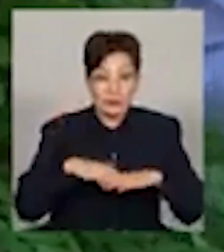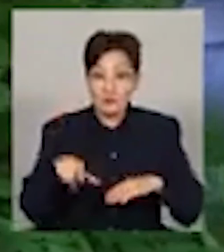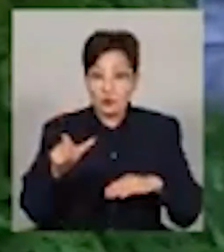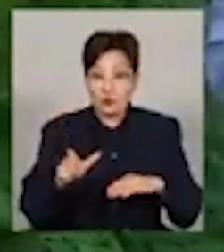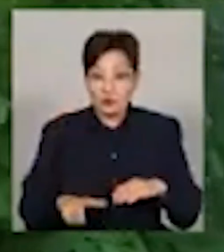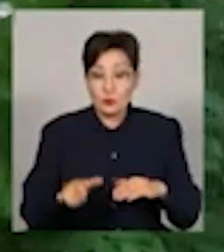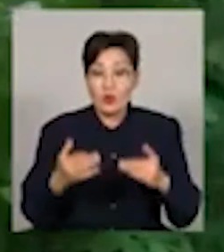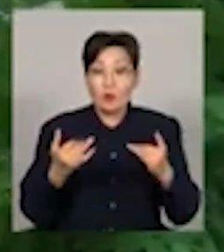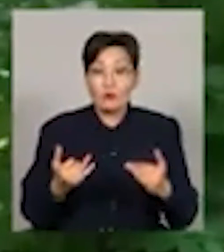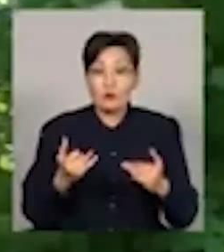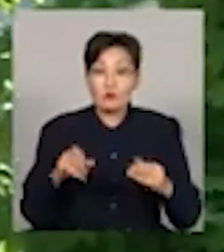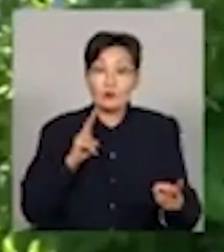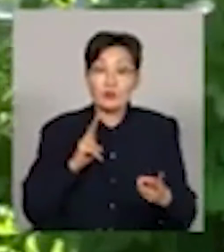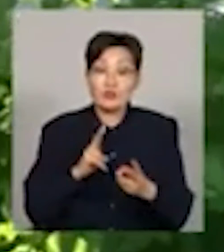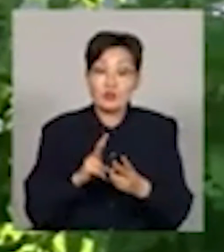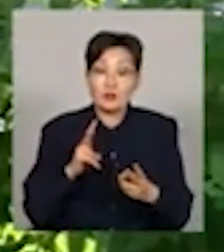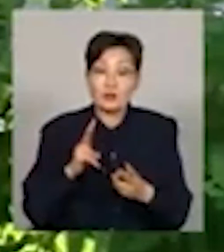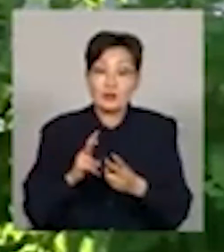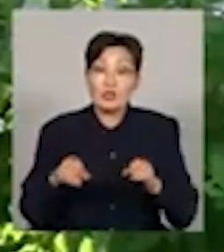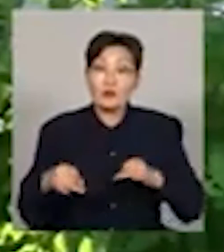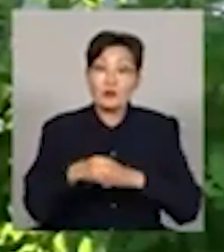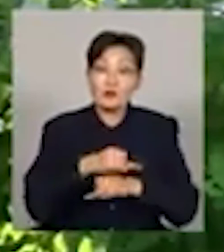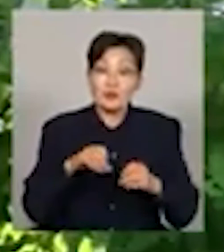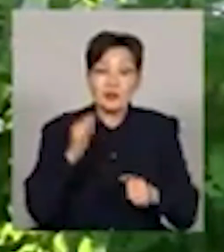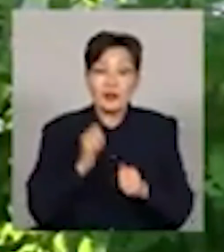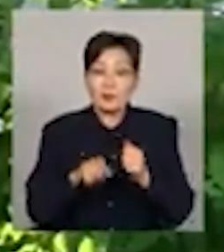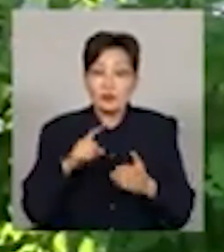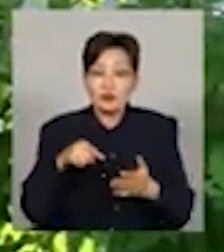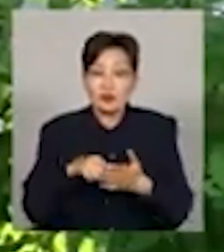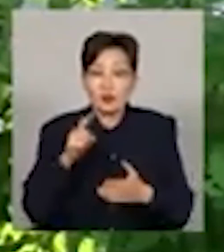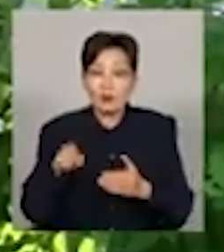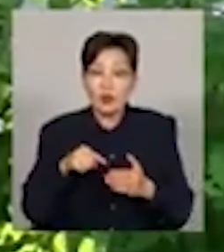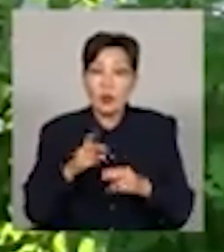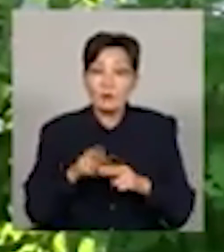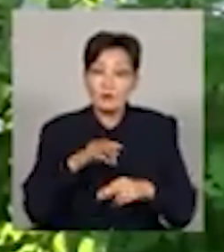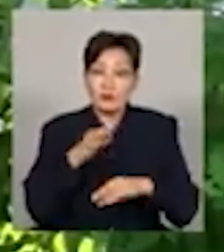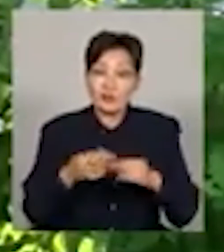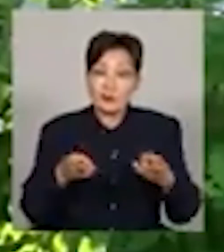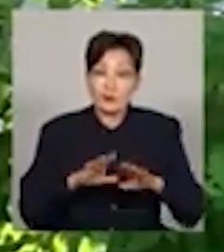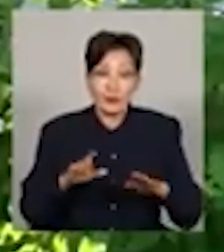Досаев бүгінгі кездесуде талқыланған әрбір сұрақ жауапсыз